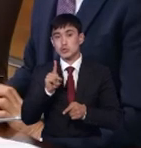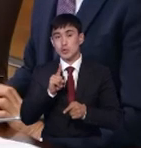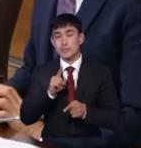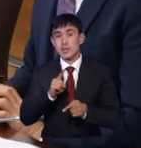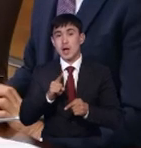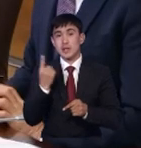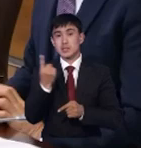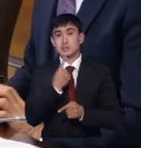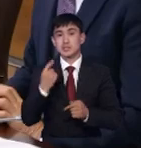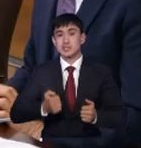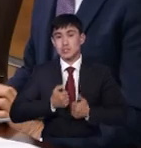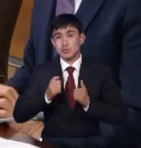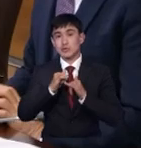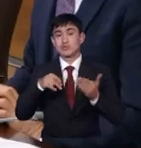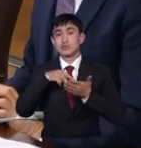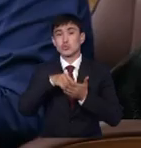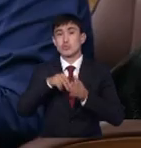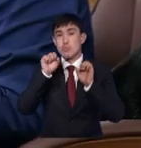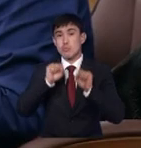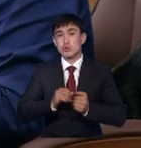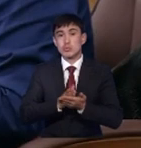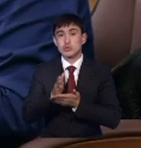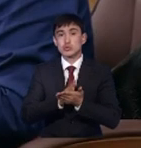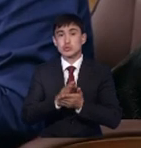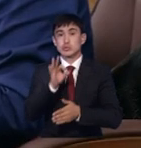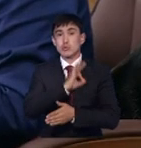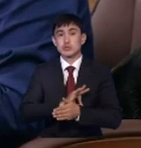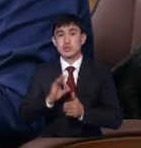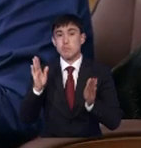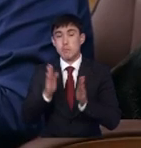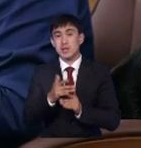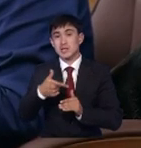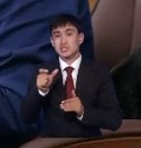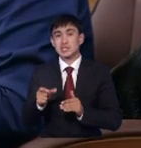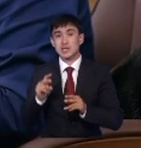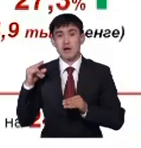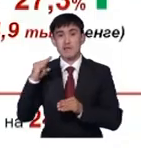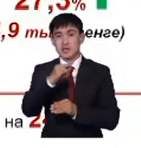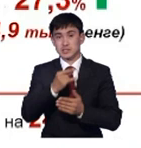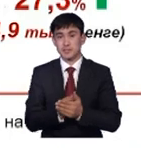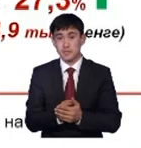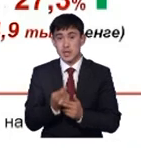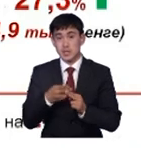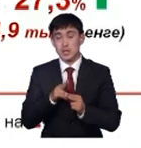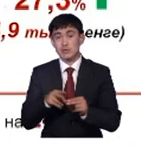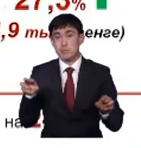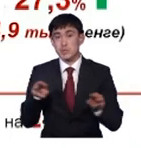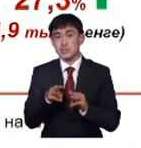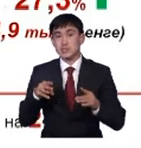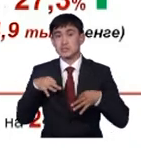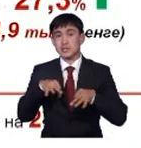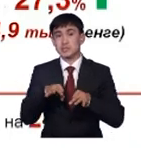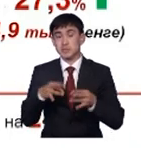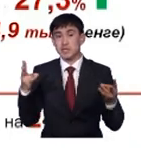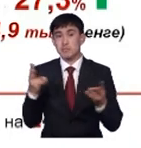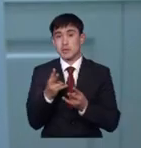что одним из стимулов развития туризма может послужить использование малой гражданской авиации. Для этого Министерству